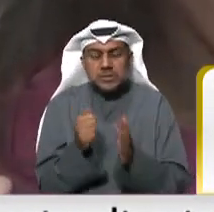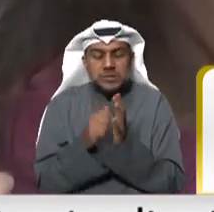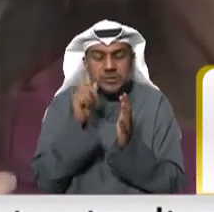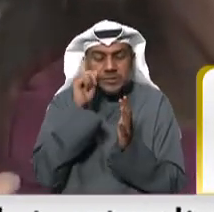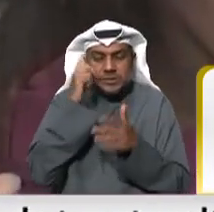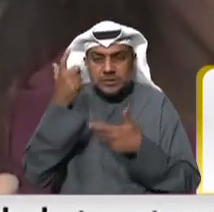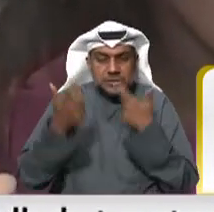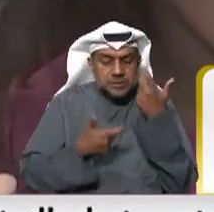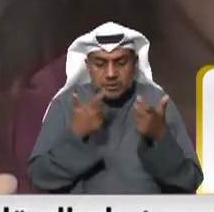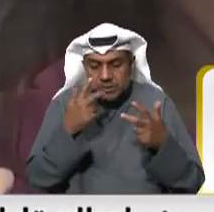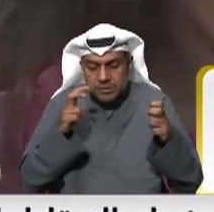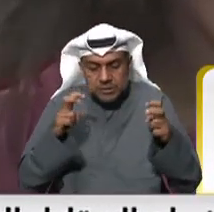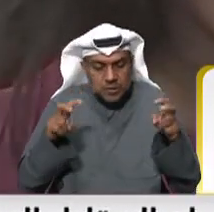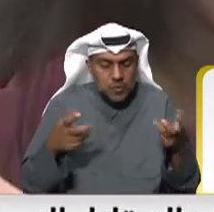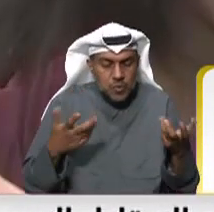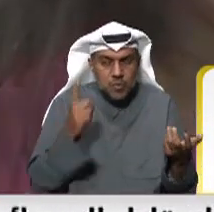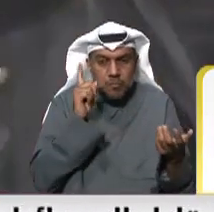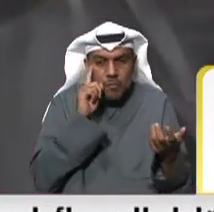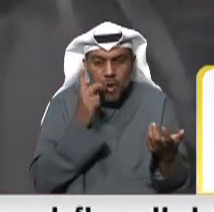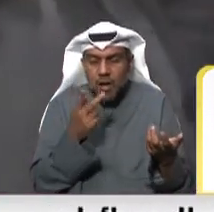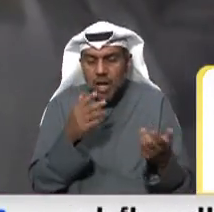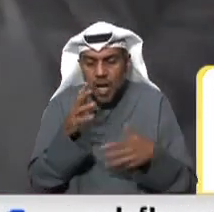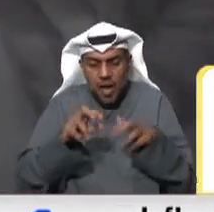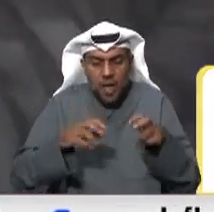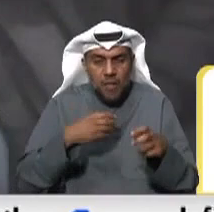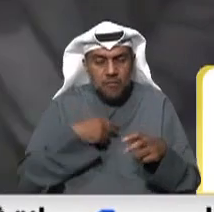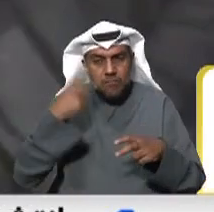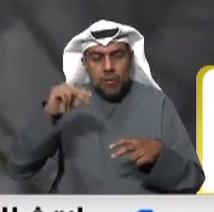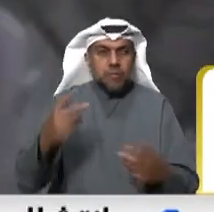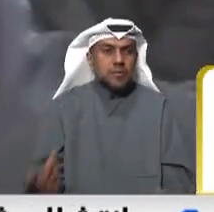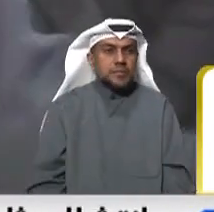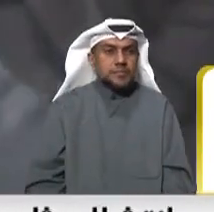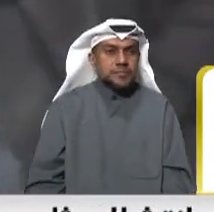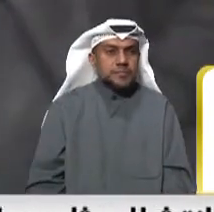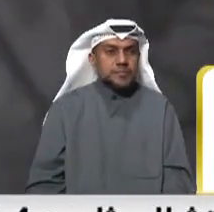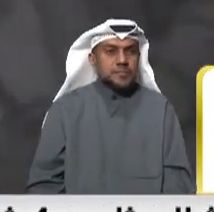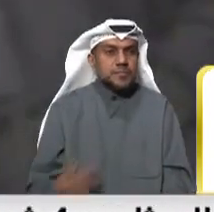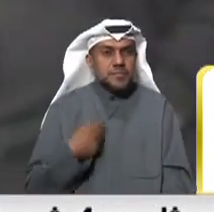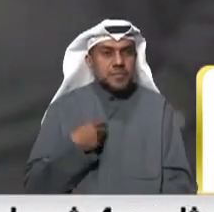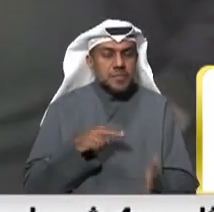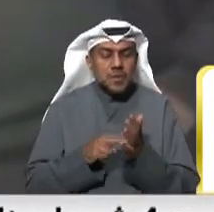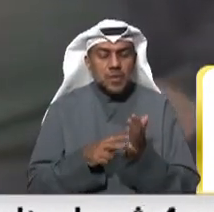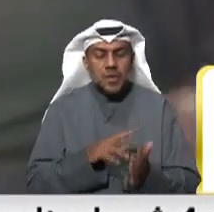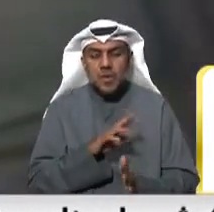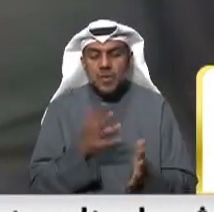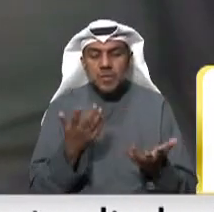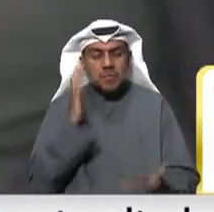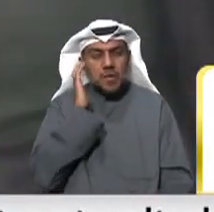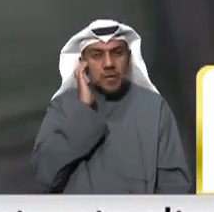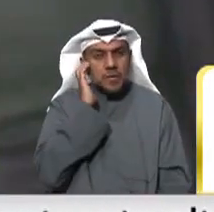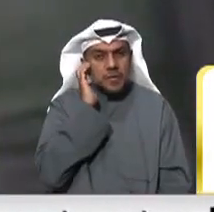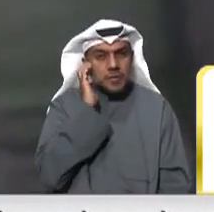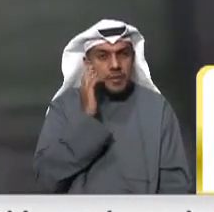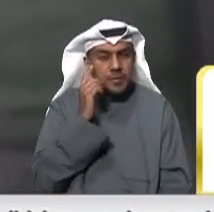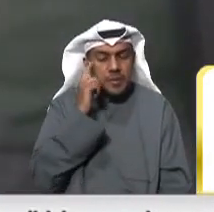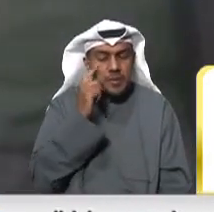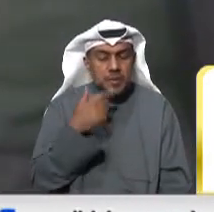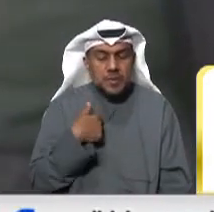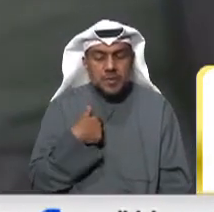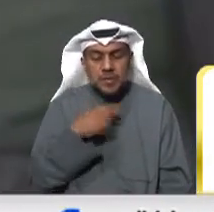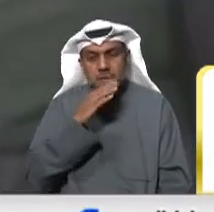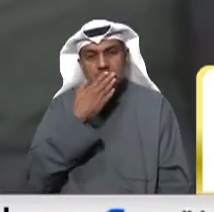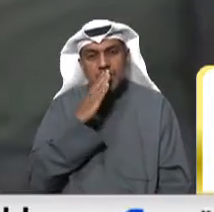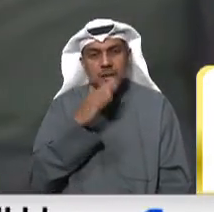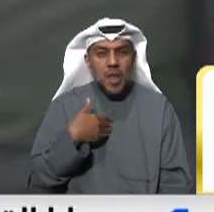وأدور على الأغراض وأدور على ألملم. الناس الله يكون بعونهم، الدار وقعت عليهم، قاعدين بطولوا فيهم، واحنا الحمد